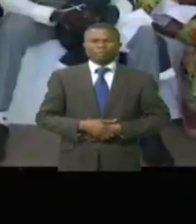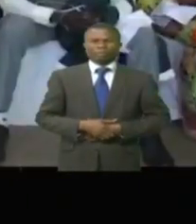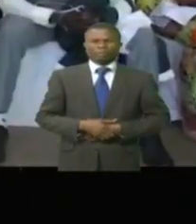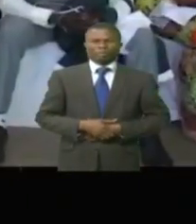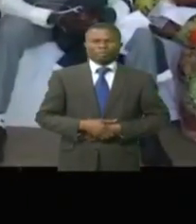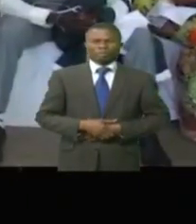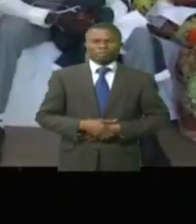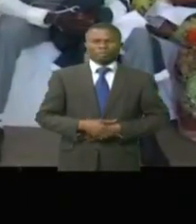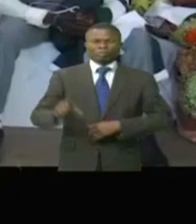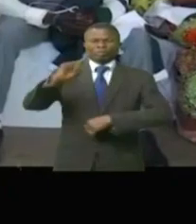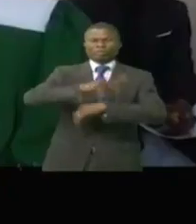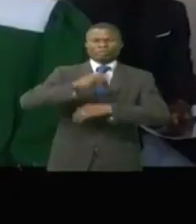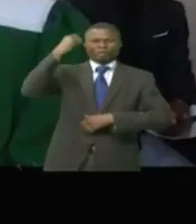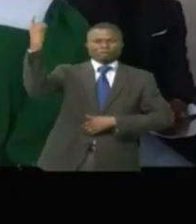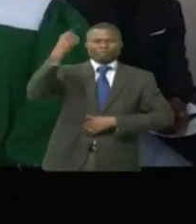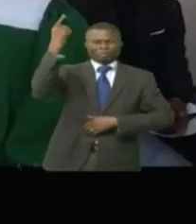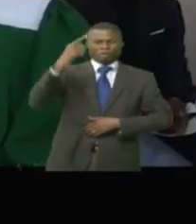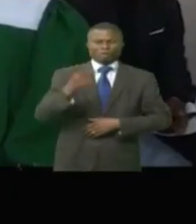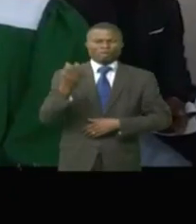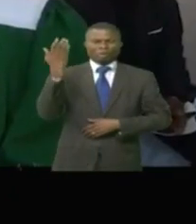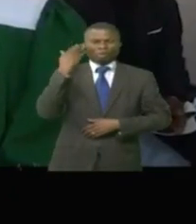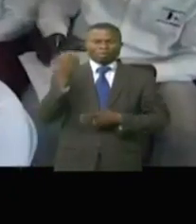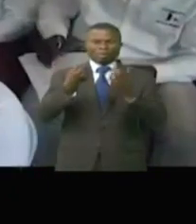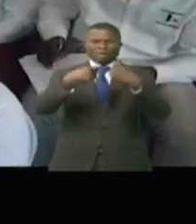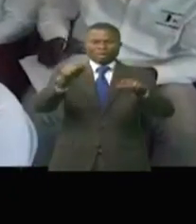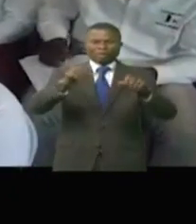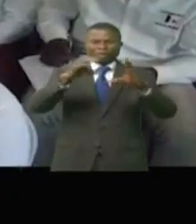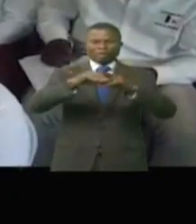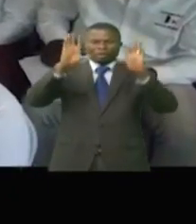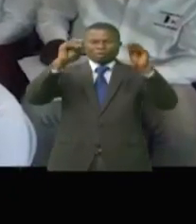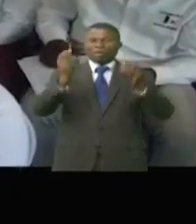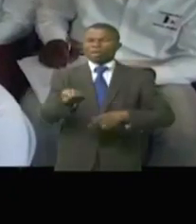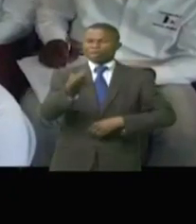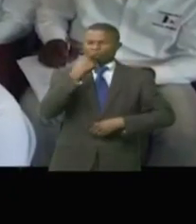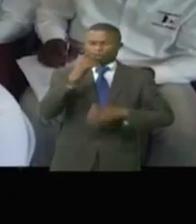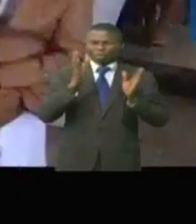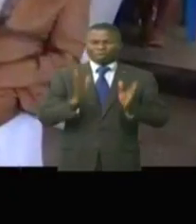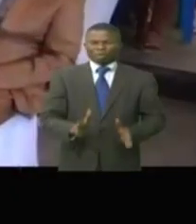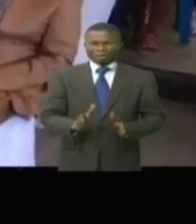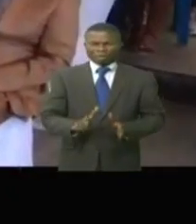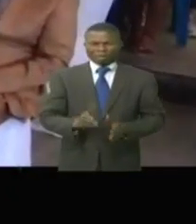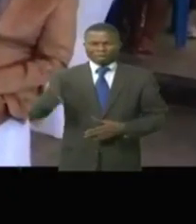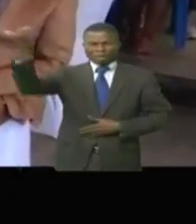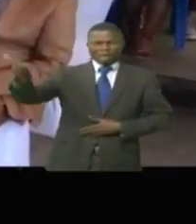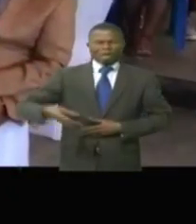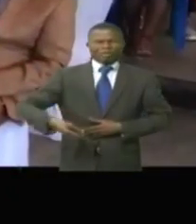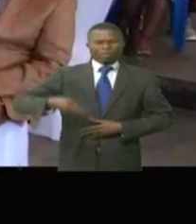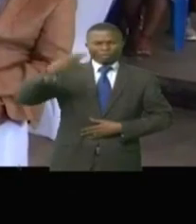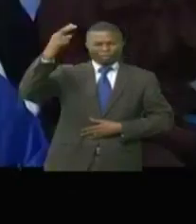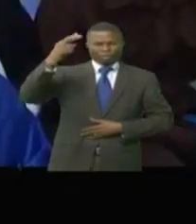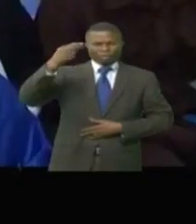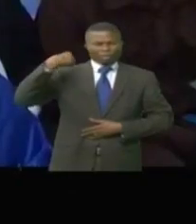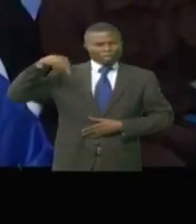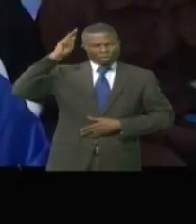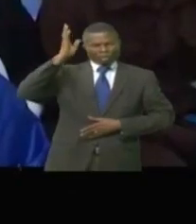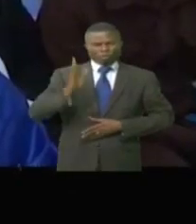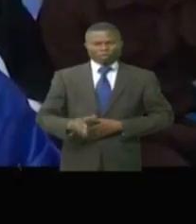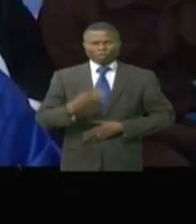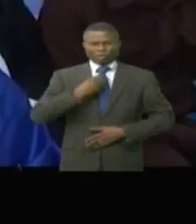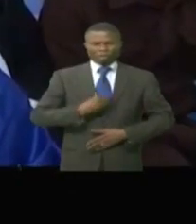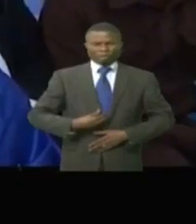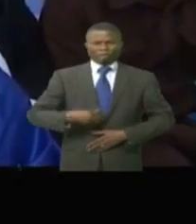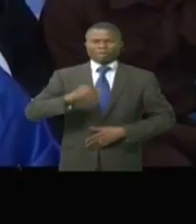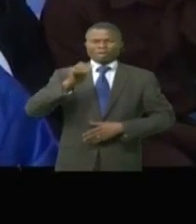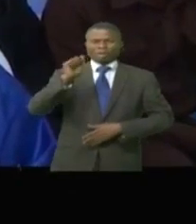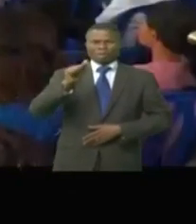2023 la journée mondiale du pharmacien dans la province de la Tchopo. Une invitée de marque à cette célébration, la gouverneure maître Madeleine